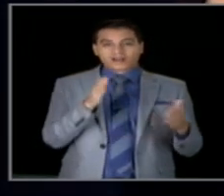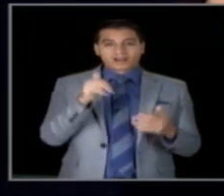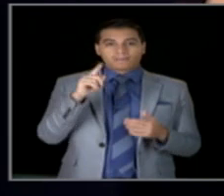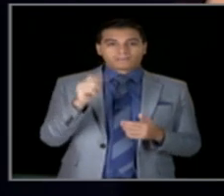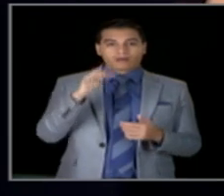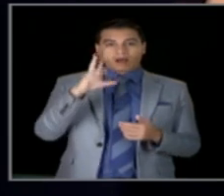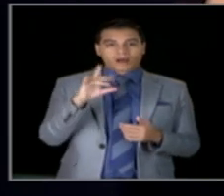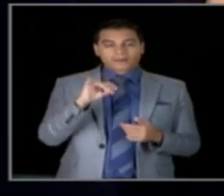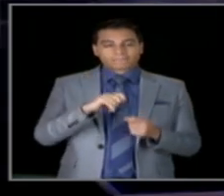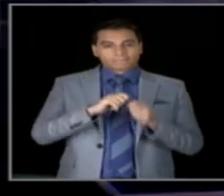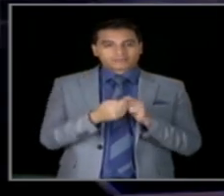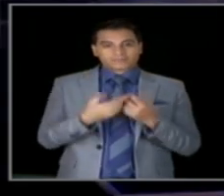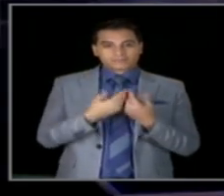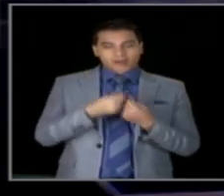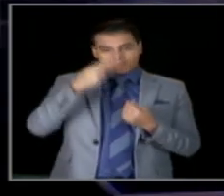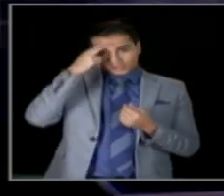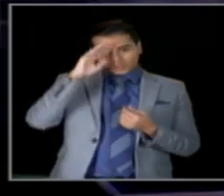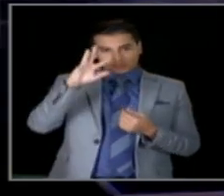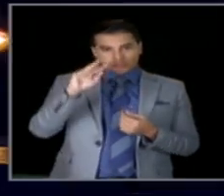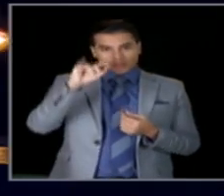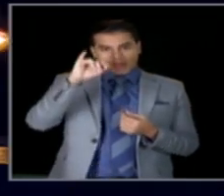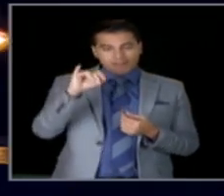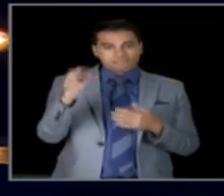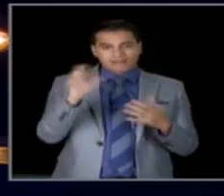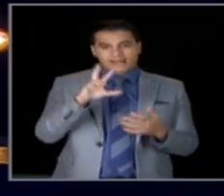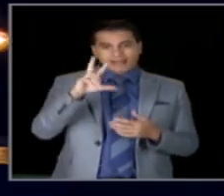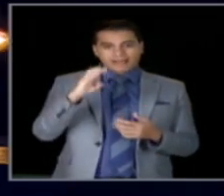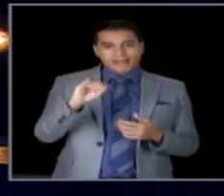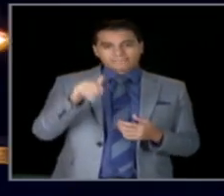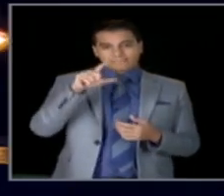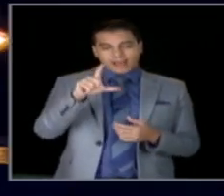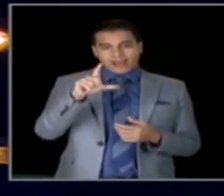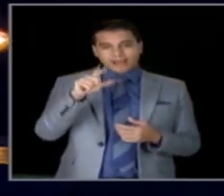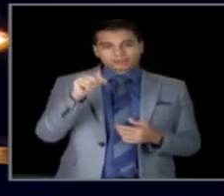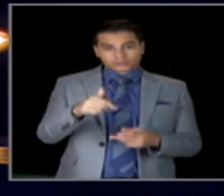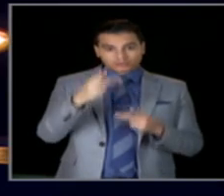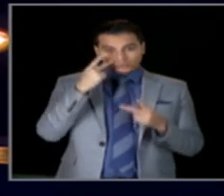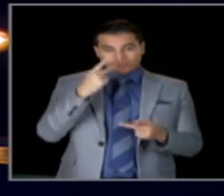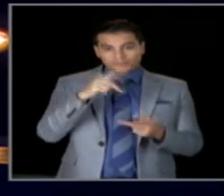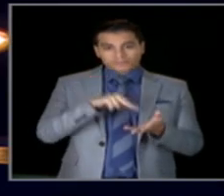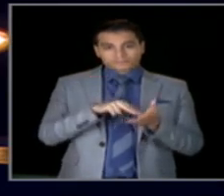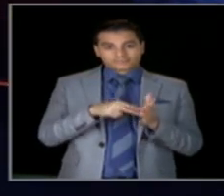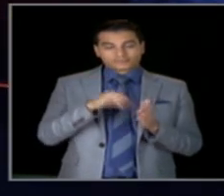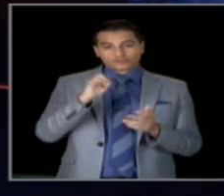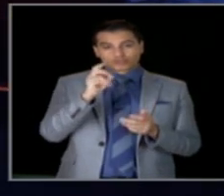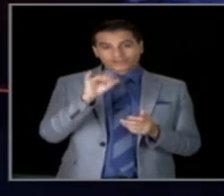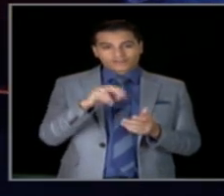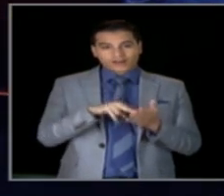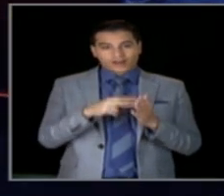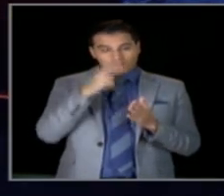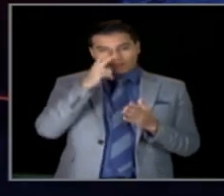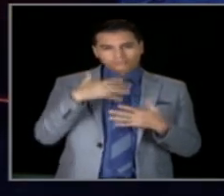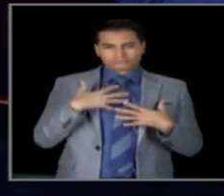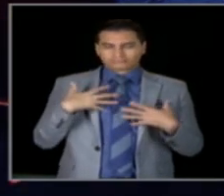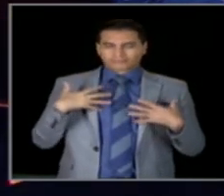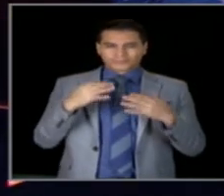نزل مكان هشام الجمال. ازيك يا مصطفى؟ ازيك يا استاذ عصام؟ شعورك ايه؟ مبسوط،